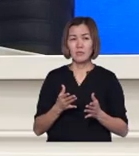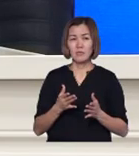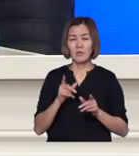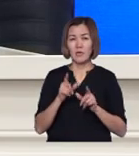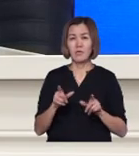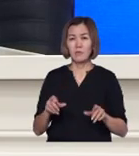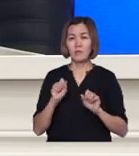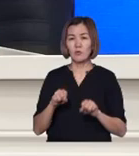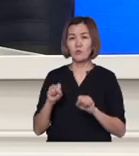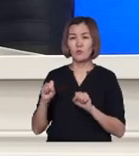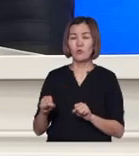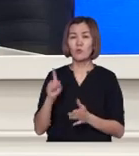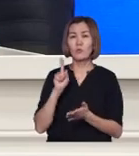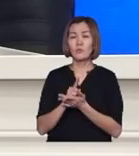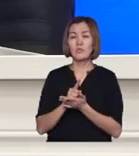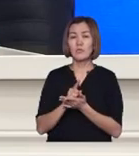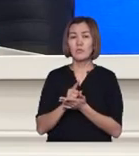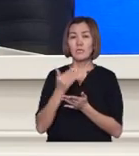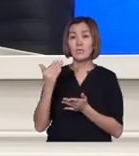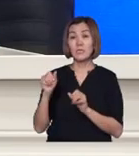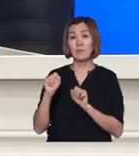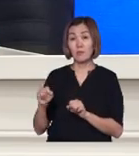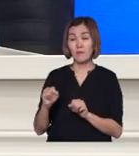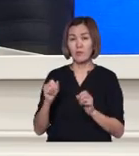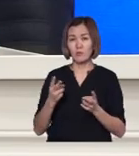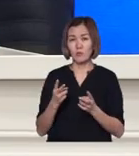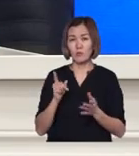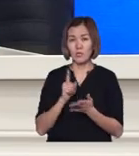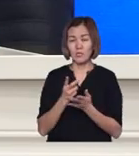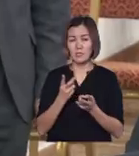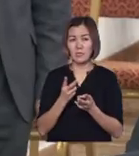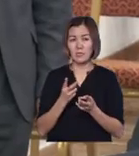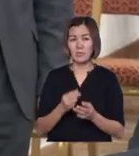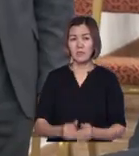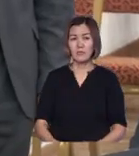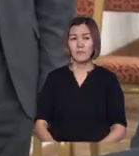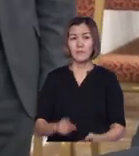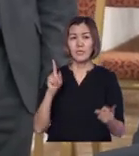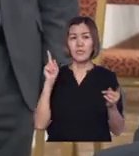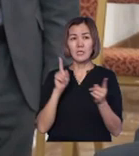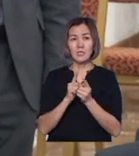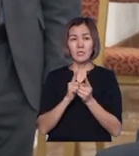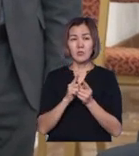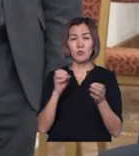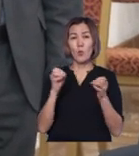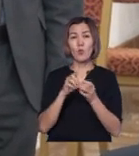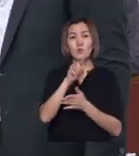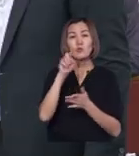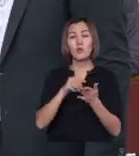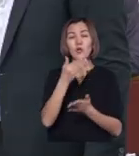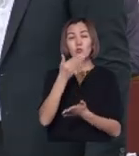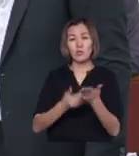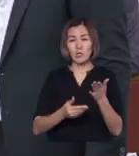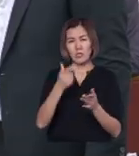Азаматтардың құқығын қорғау кімнің міндеті? Правасын қорғау сіздің міндетіңіз ғой. Кездесуде әкімге он шақты сұрақ түсті. Дені